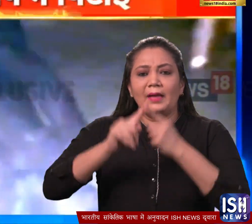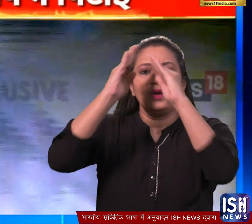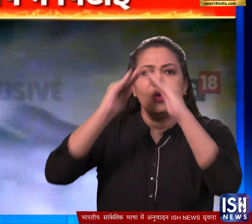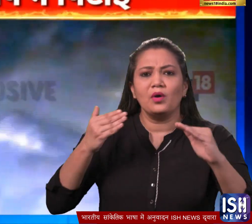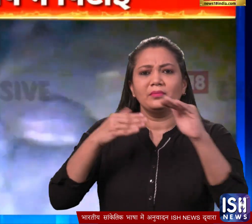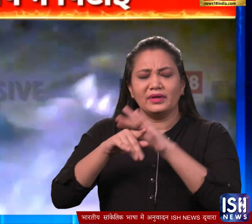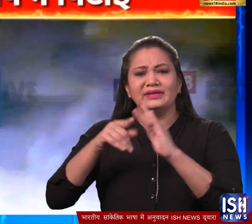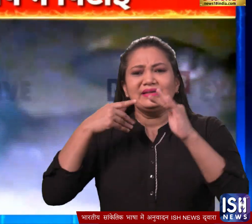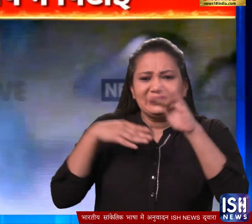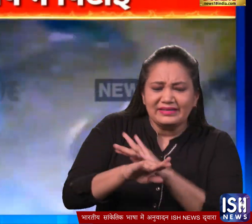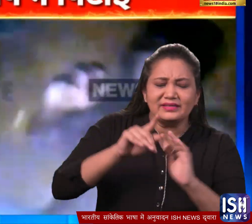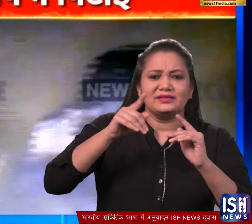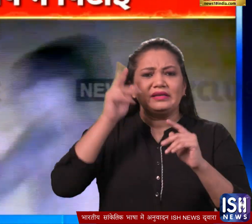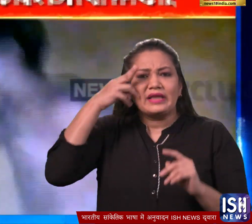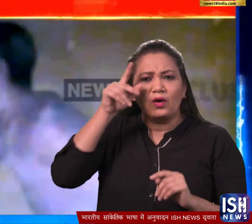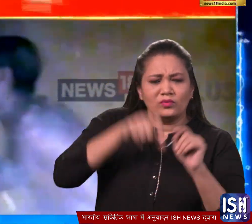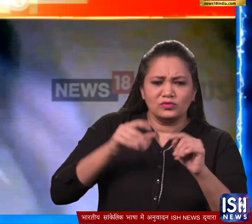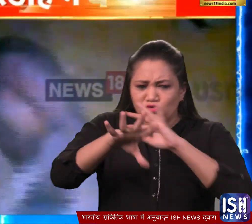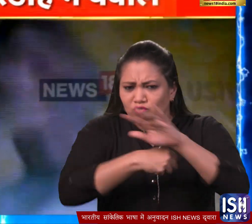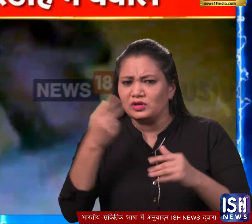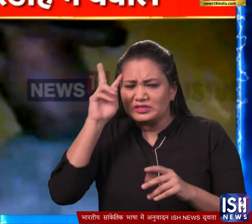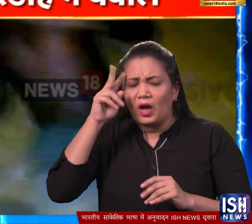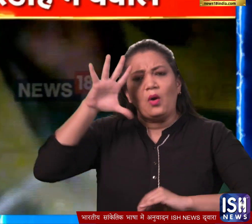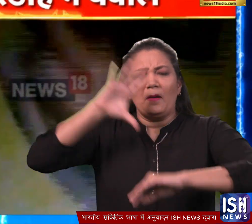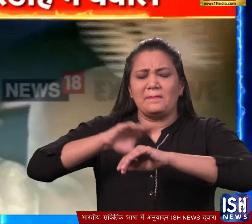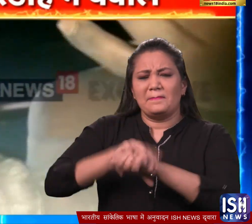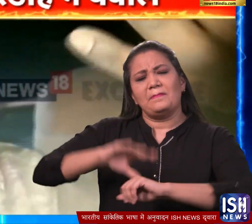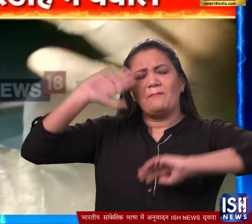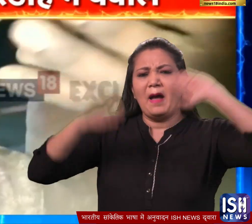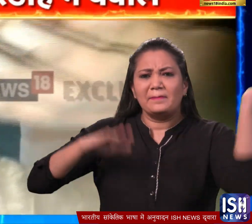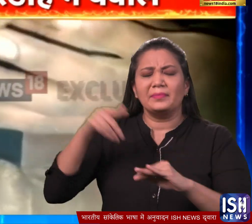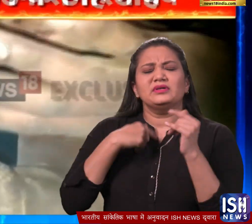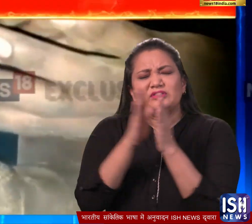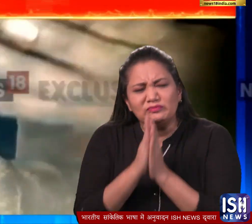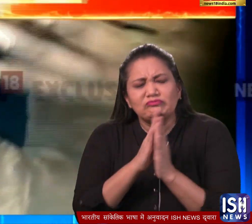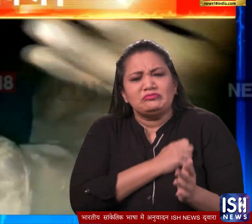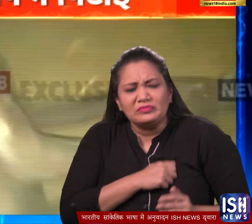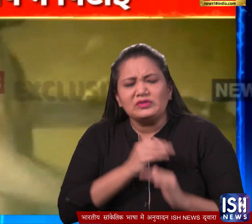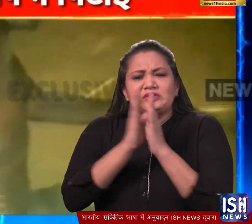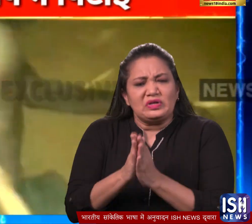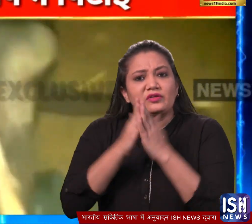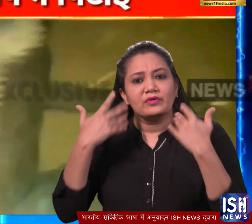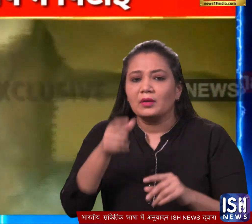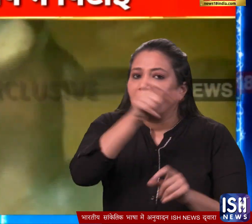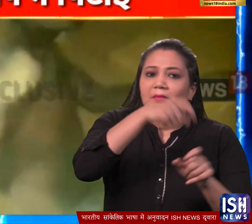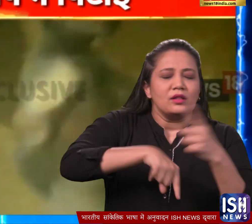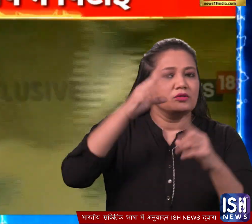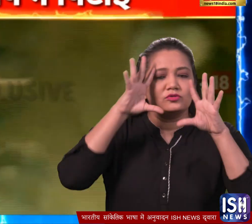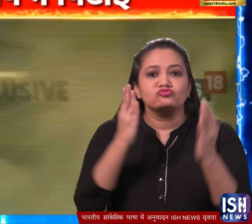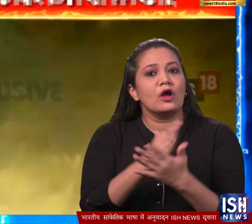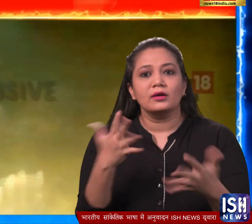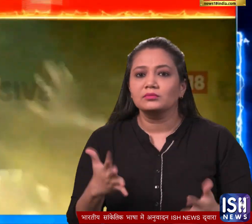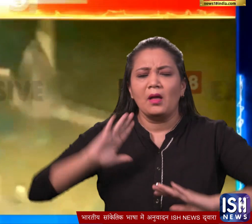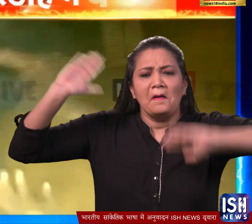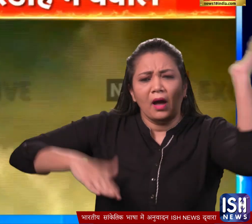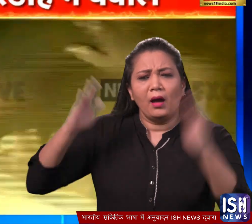क्योंकि एक घर में चोरी की नीयत से घुसने के आरोप में कुछ लोगों ने उसे बुरी तरह मारा। हालांकि उसने कई बार हाथ पैर जोड़े, लेकिन उन लोगों को उस पर तरस नहीं